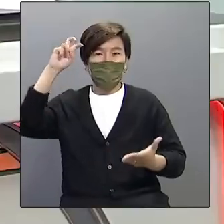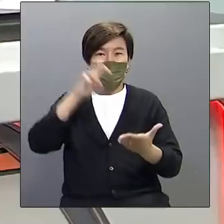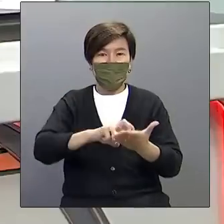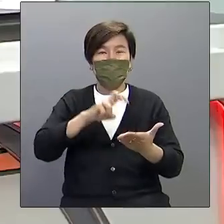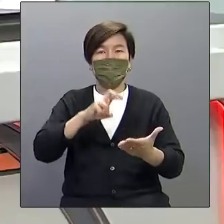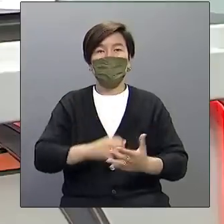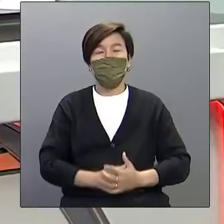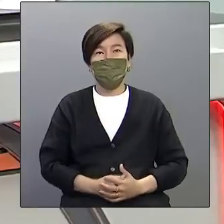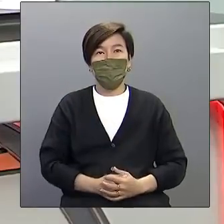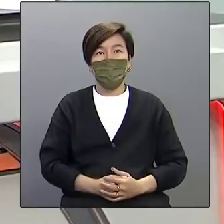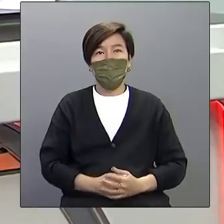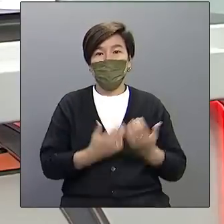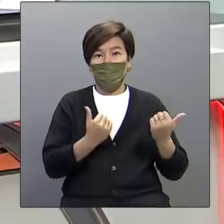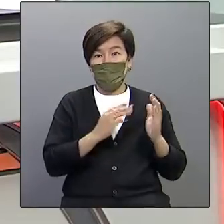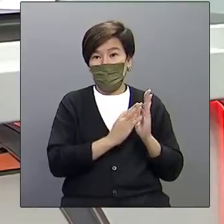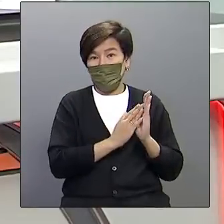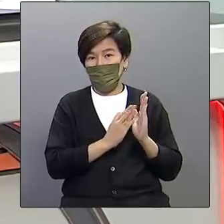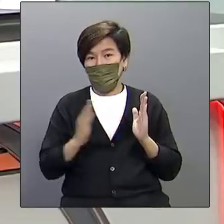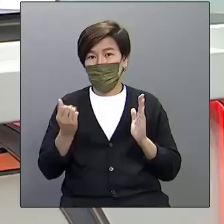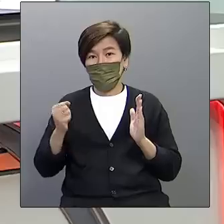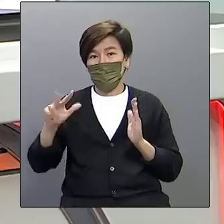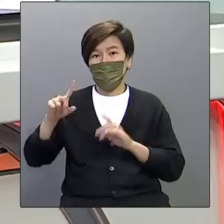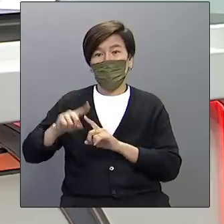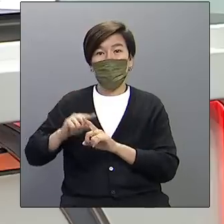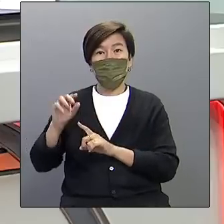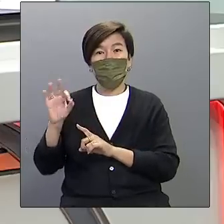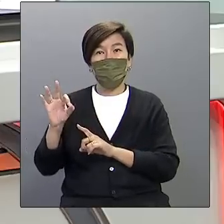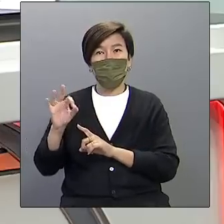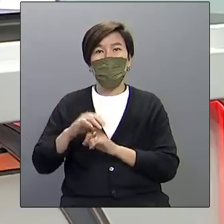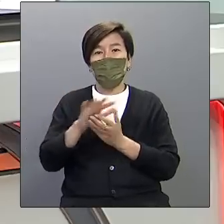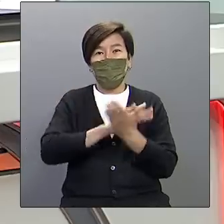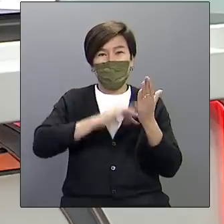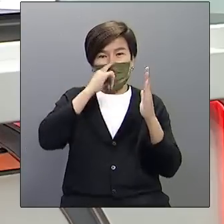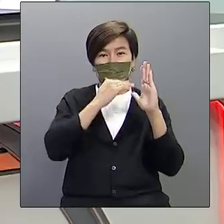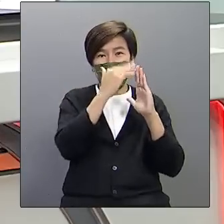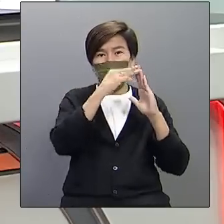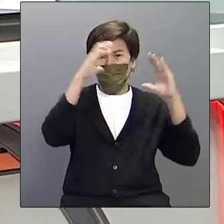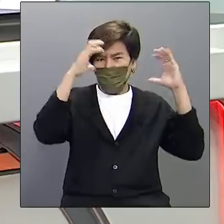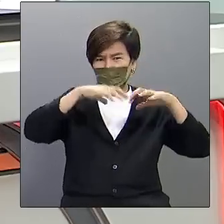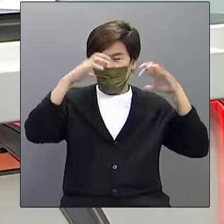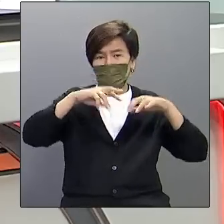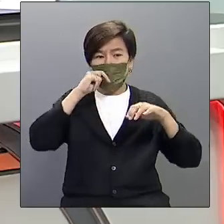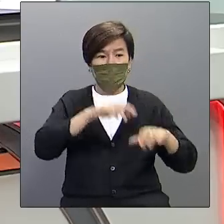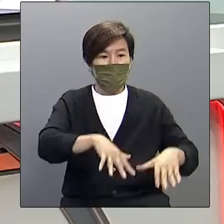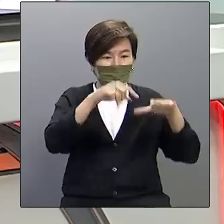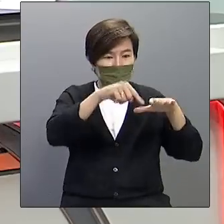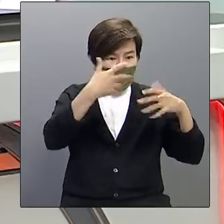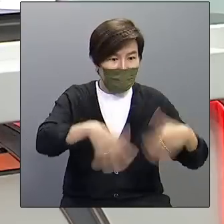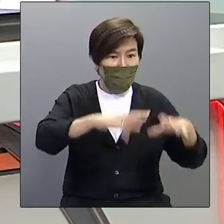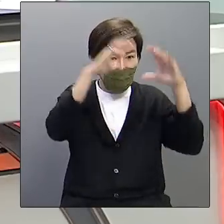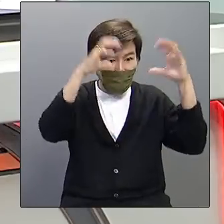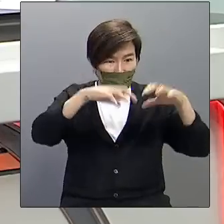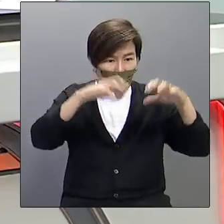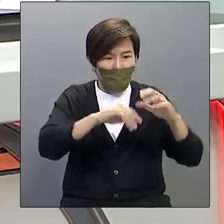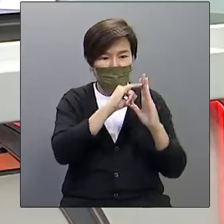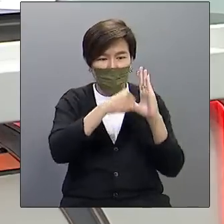ตั้แต่วันนี้ไปจถว 13 ภัay atenuin ตอนบนของไทยคมีฝนตกหนักต่อเนื่องส้มเติมพ้นที่น้ำท่วม 8 จัหวัดโด